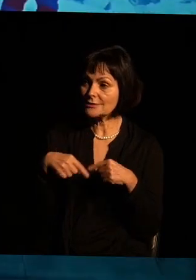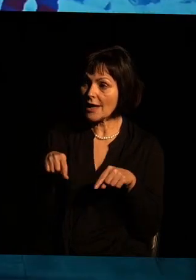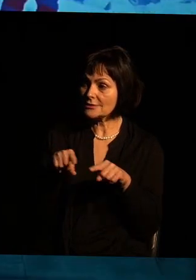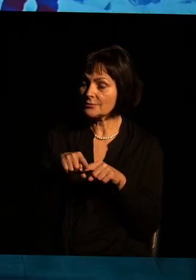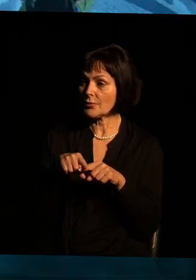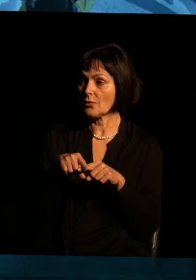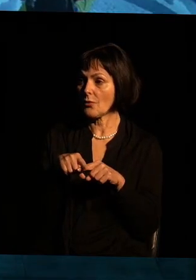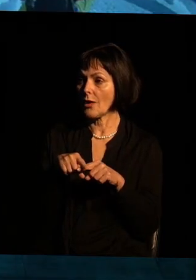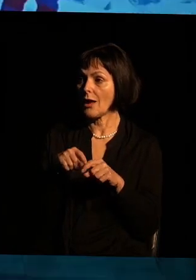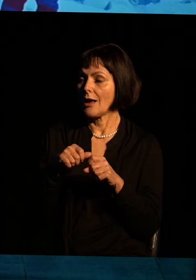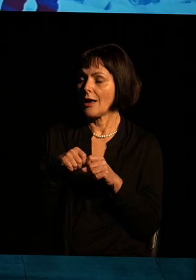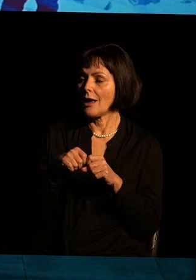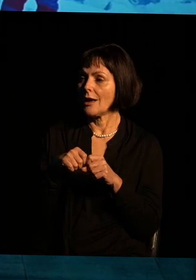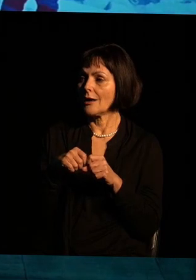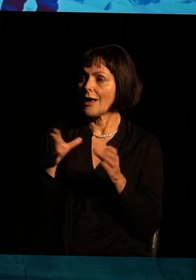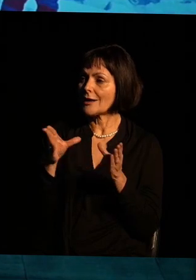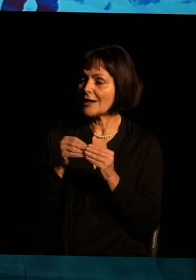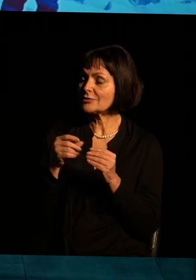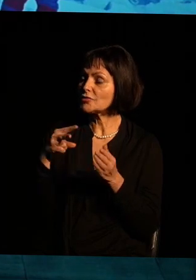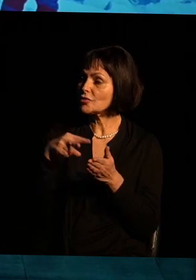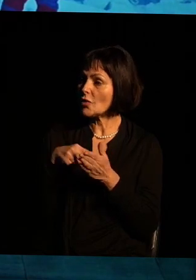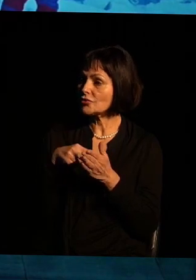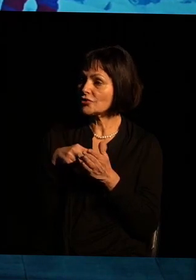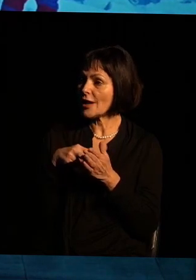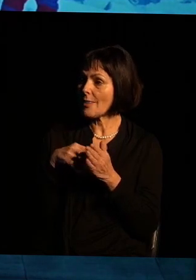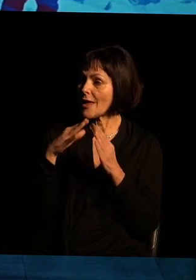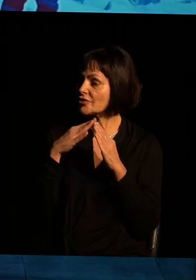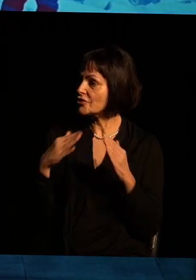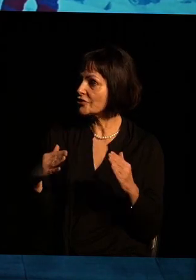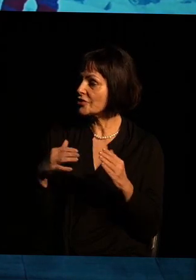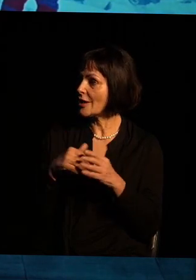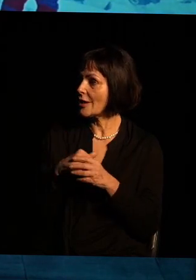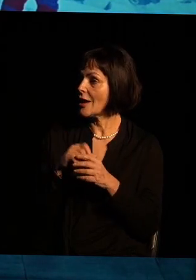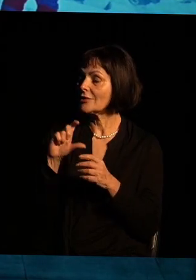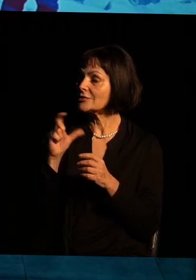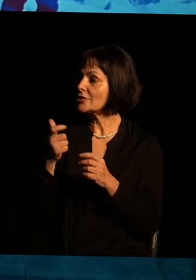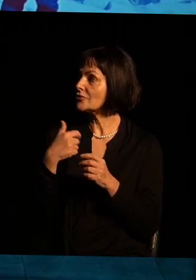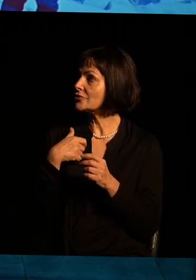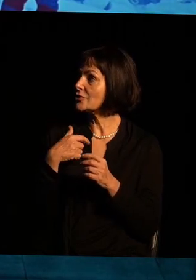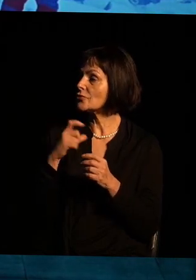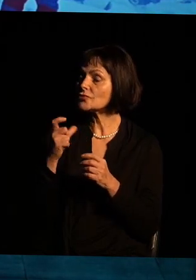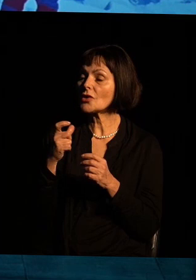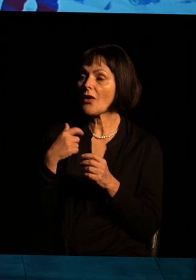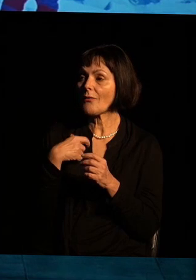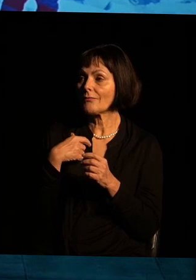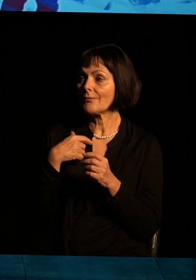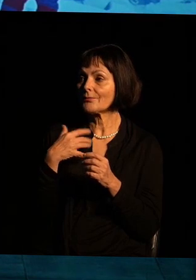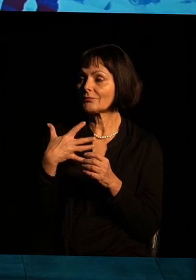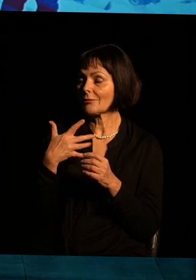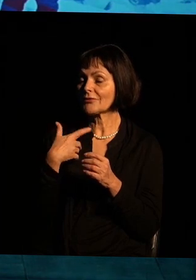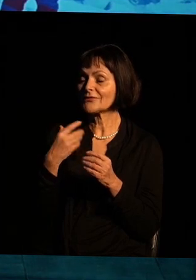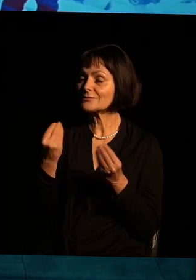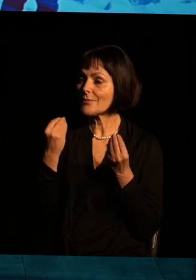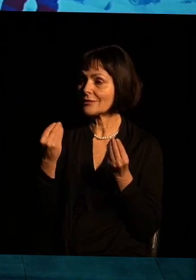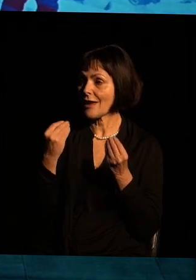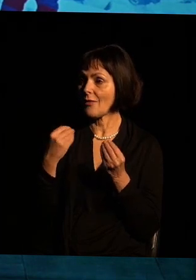Wielicki, Piotrek Pustelnik, z Piotkiem właśnie stoicie tutaj na szczycie. No też coś, co z pewnością wydaje mi się, że byś zaliczył do takich co